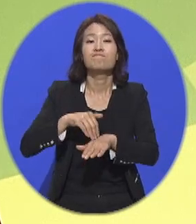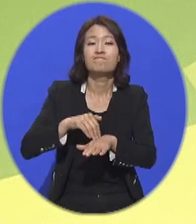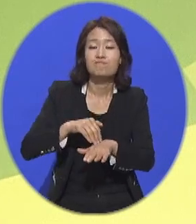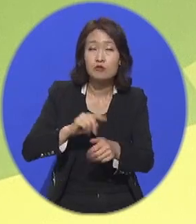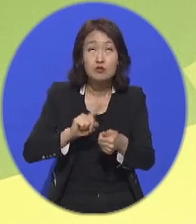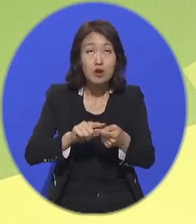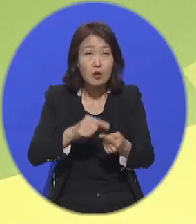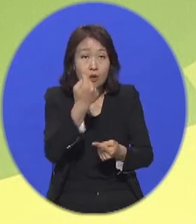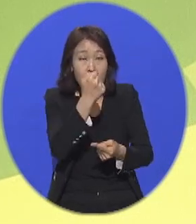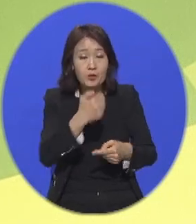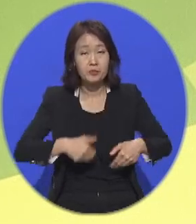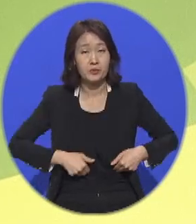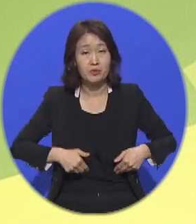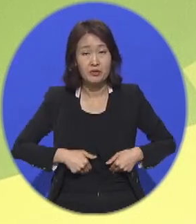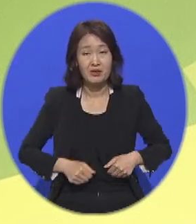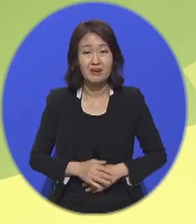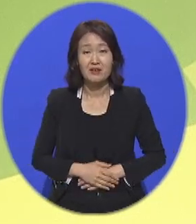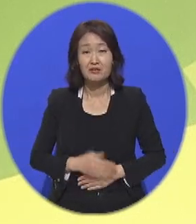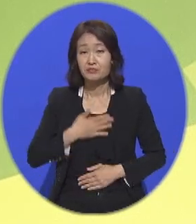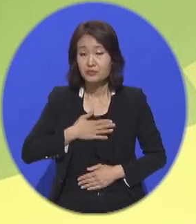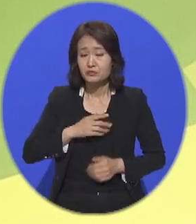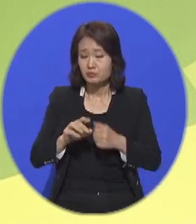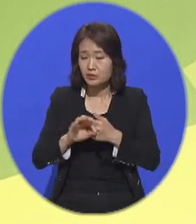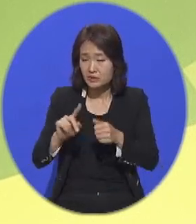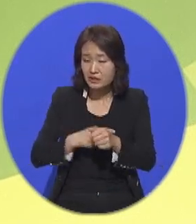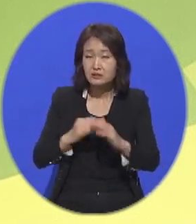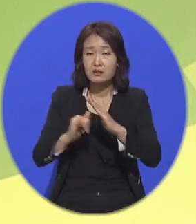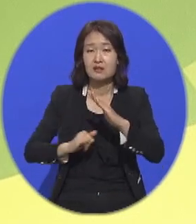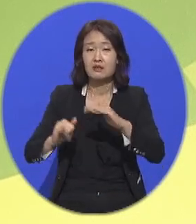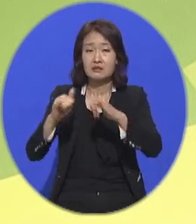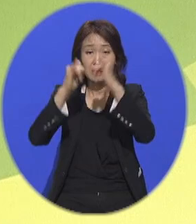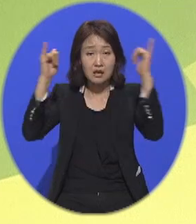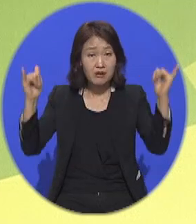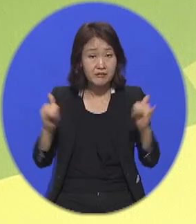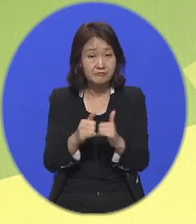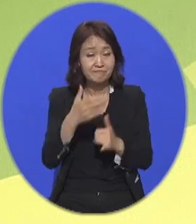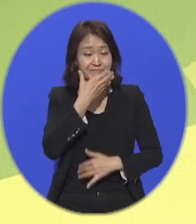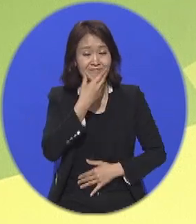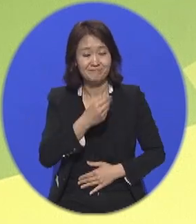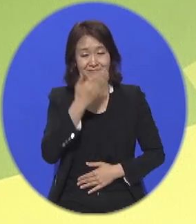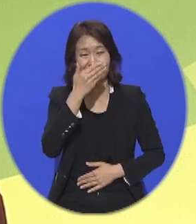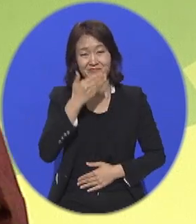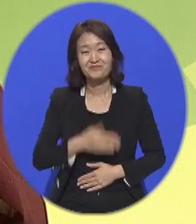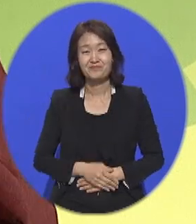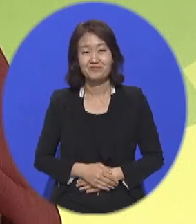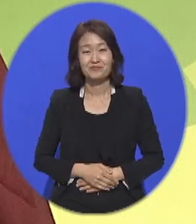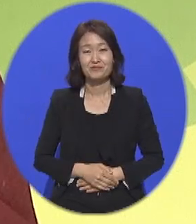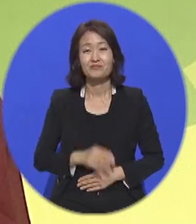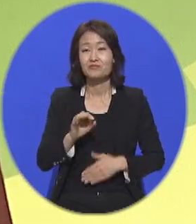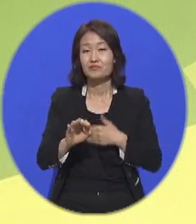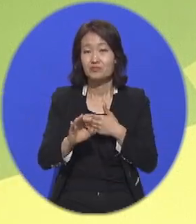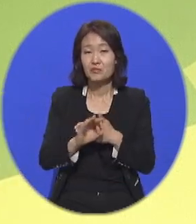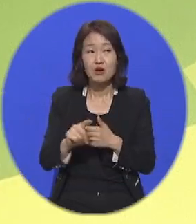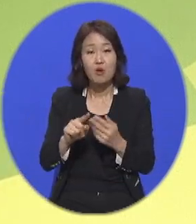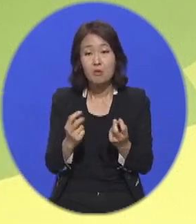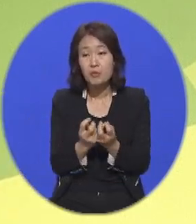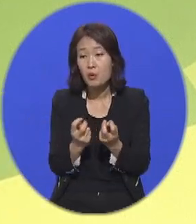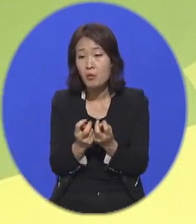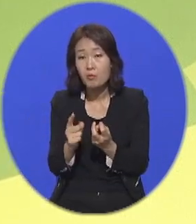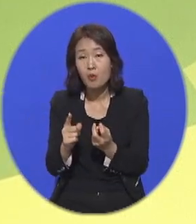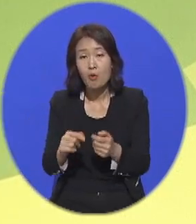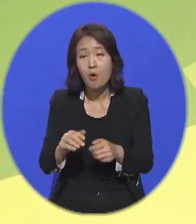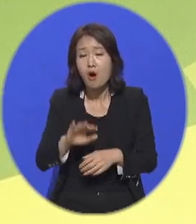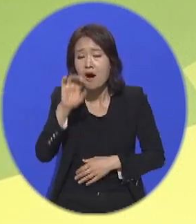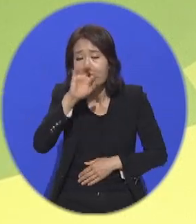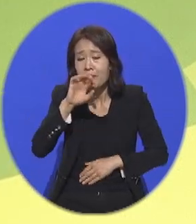내가 행복하면은 나의 뿐만 아니라 모든 가족들이 사회가 행복하게 되게 됩니다. 그러면은 이제 이것을 어떤 방식으로